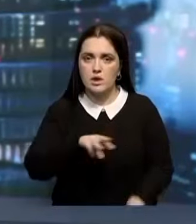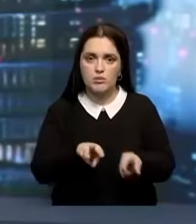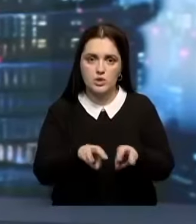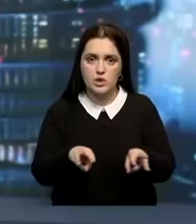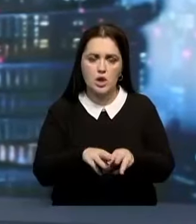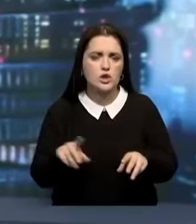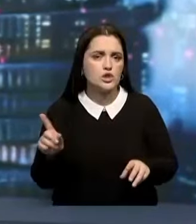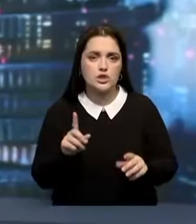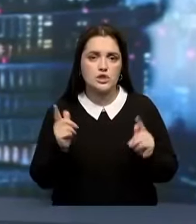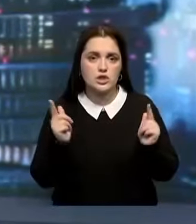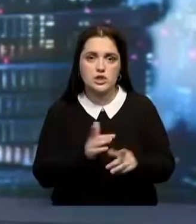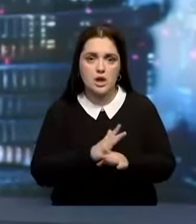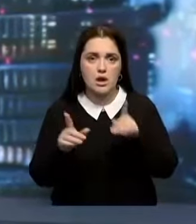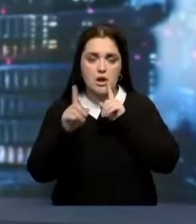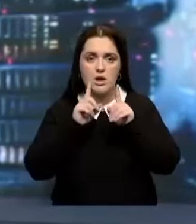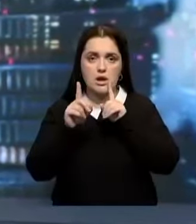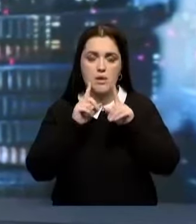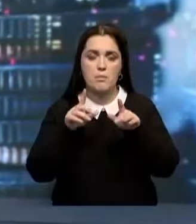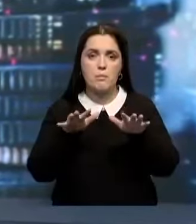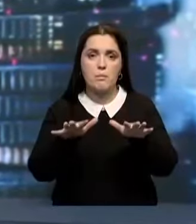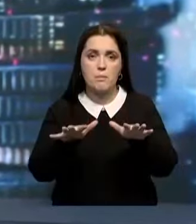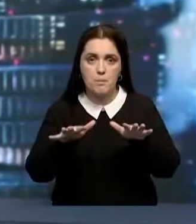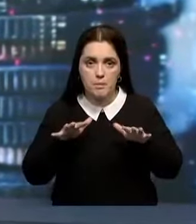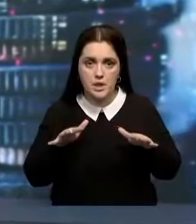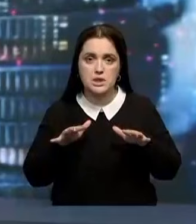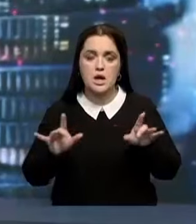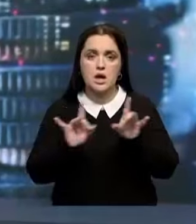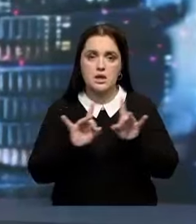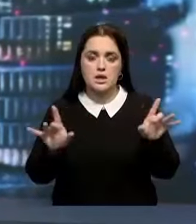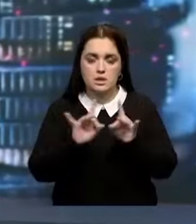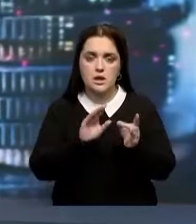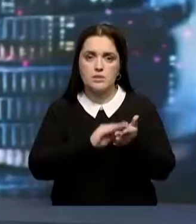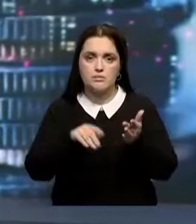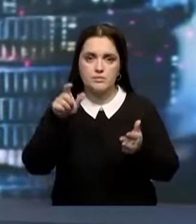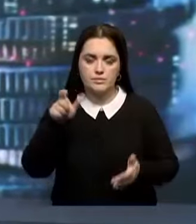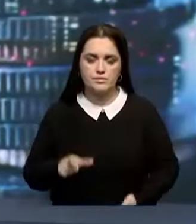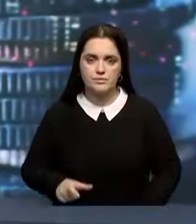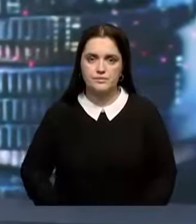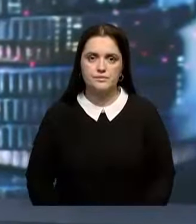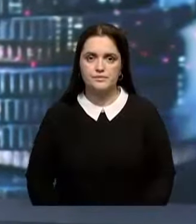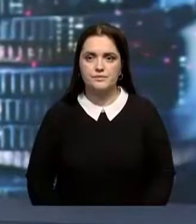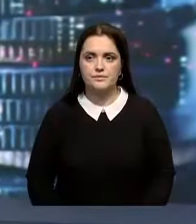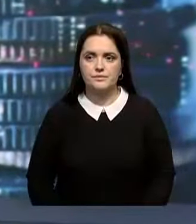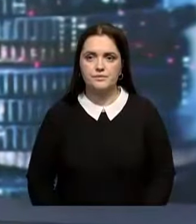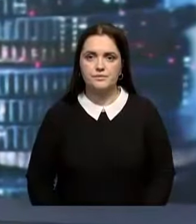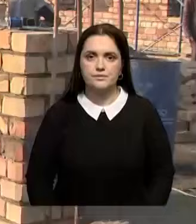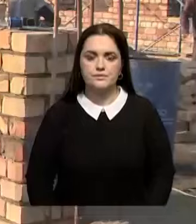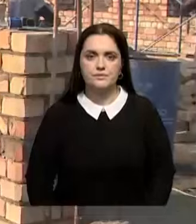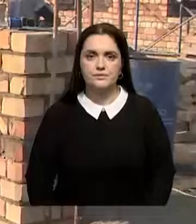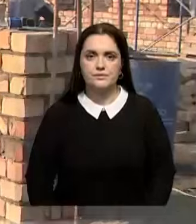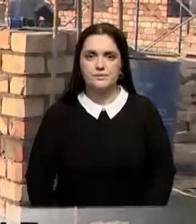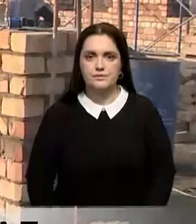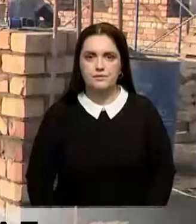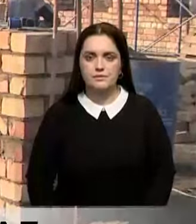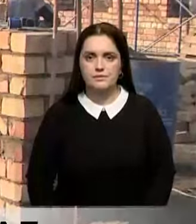недовольны работой правительства. А с чем не согласились парламентарии, расскажет Гульнара Ерманова.